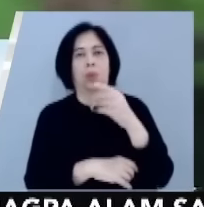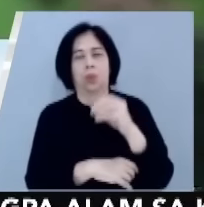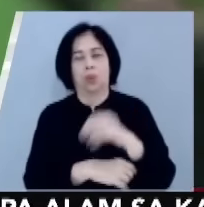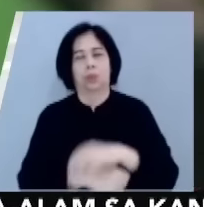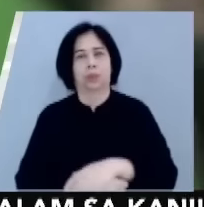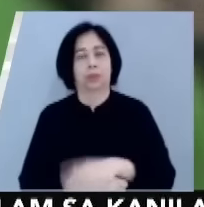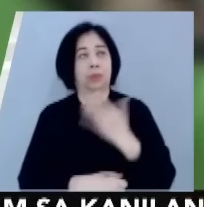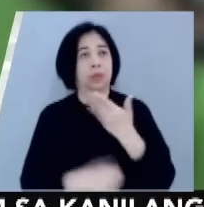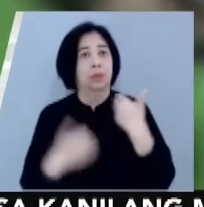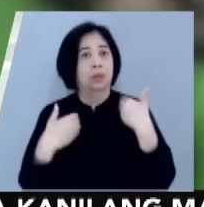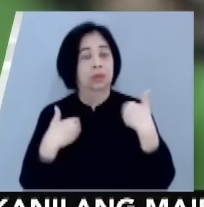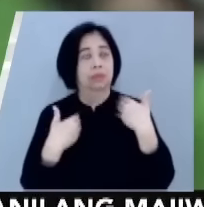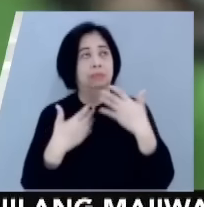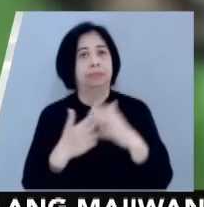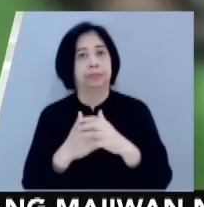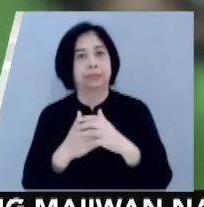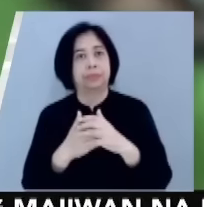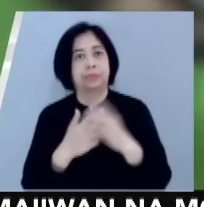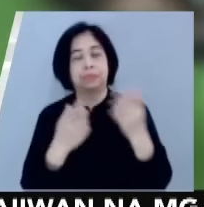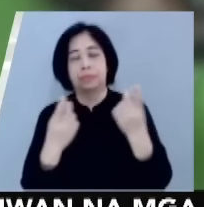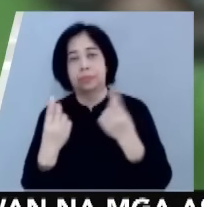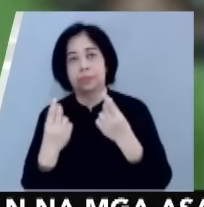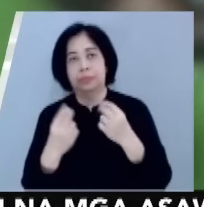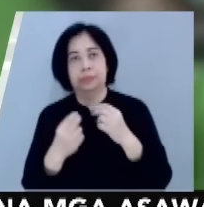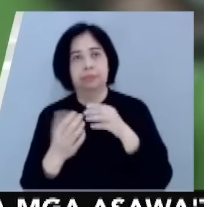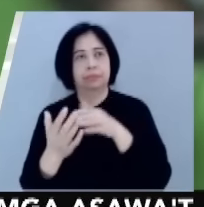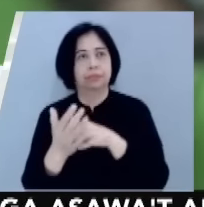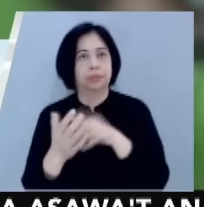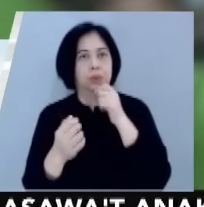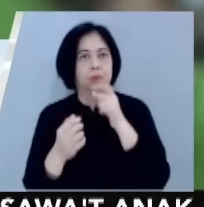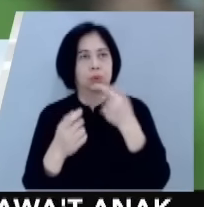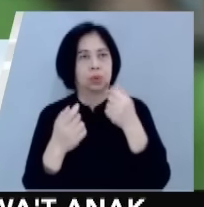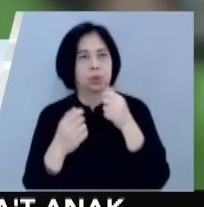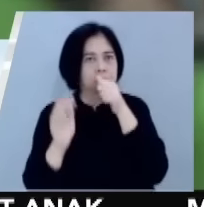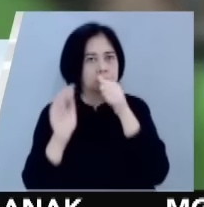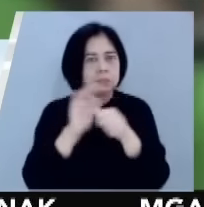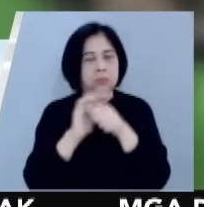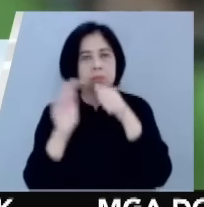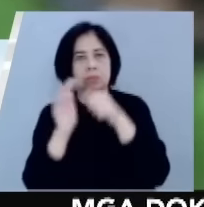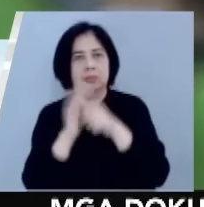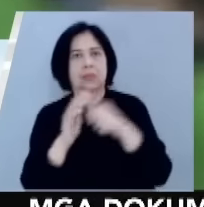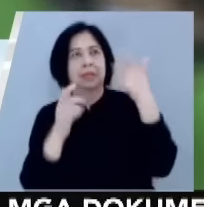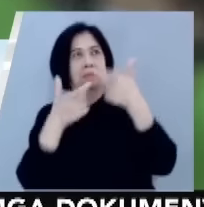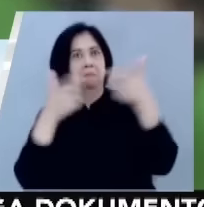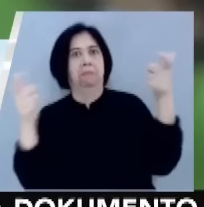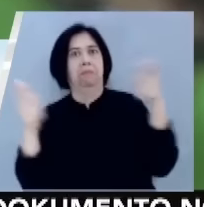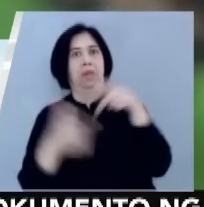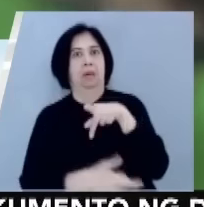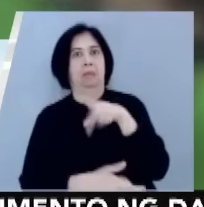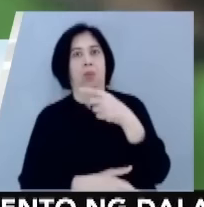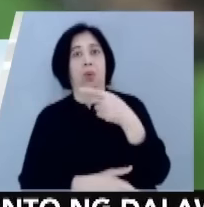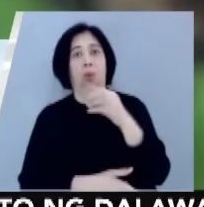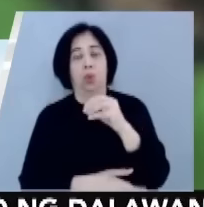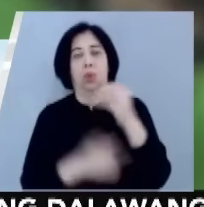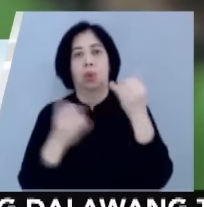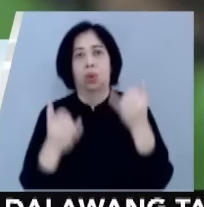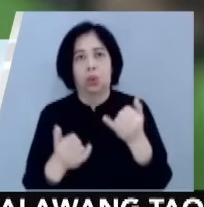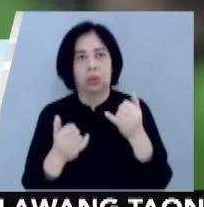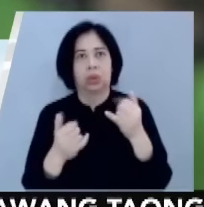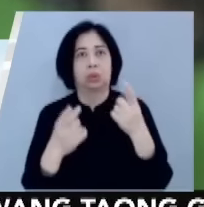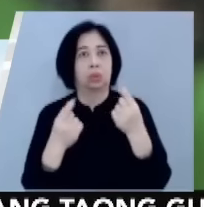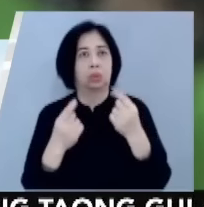ng operation laban sa mga nagigirilya o yung mga dating malalaking Pogo hubs na ngayon ay